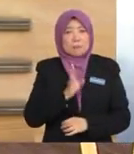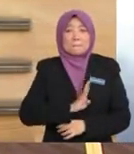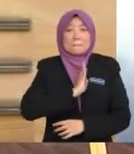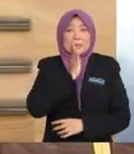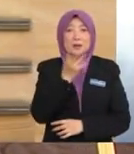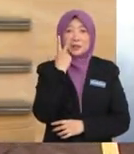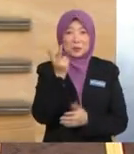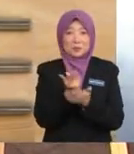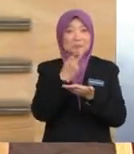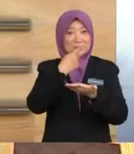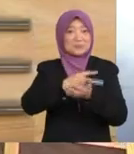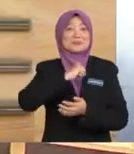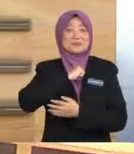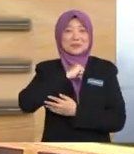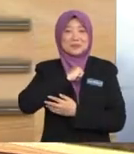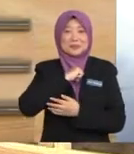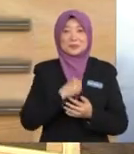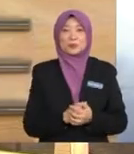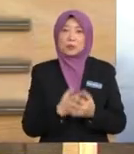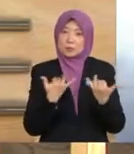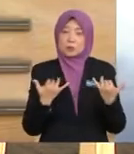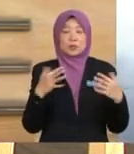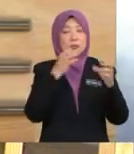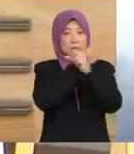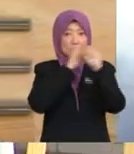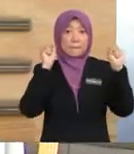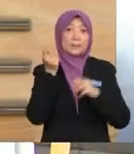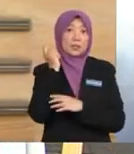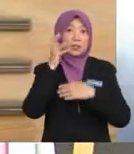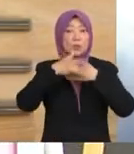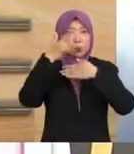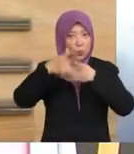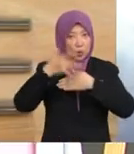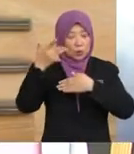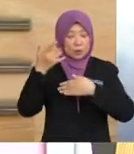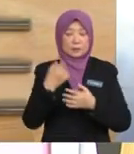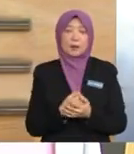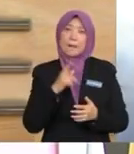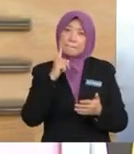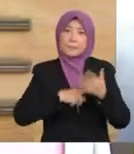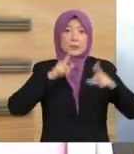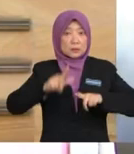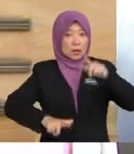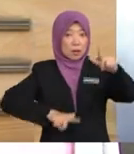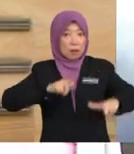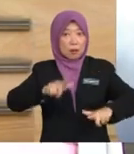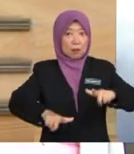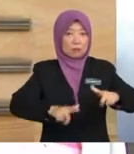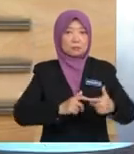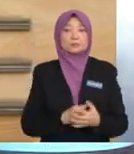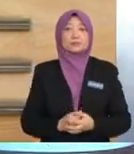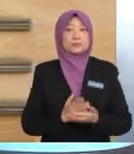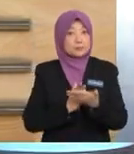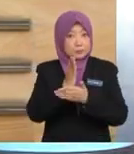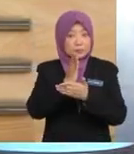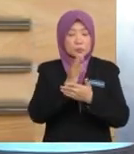saya. Dan ini cikgu Nisa dah siapkan di awalnya tadi. Jadi apa langkah kita seterusnya cikgu? Okey, disebabkan hari